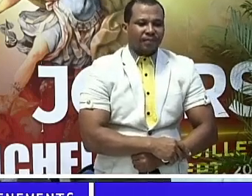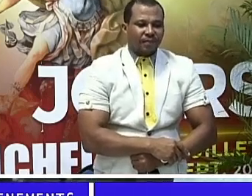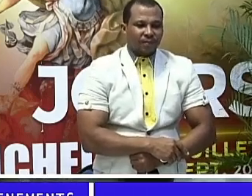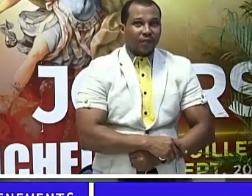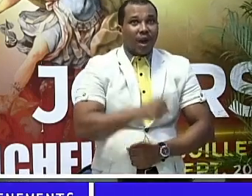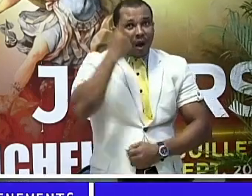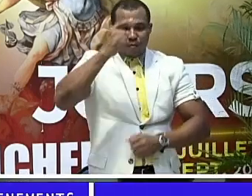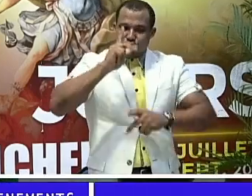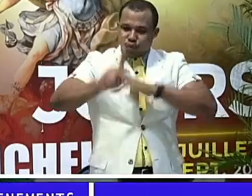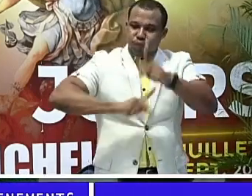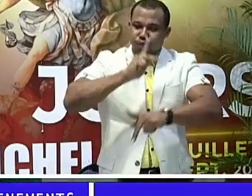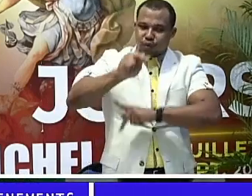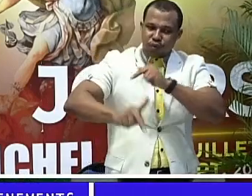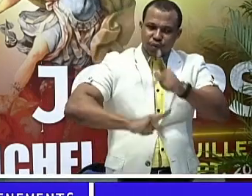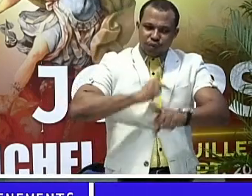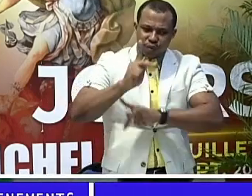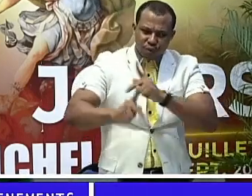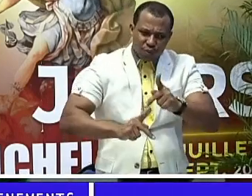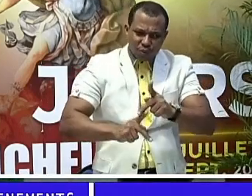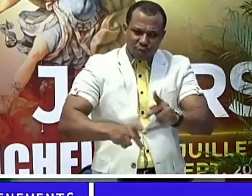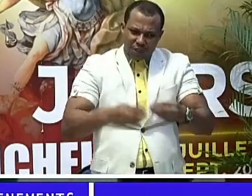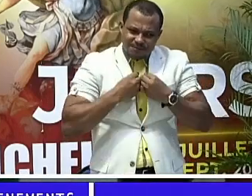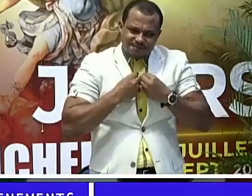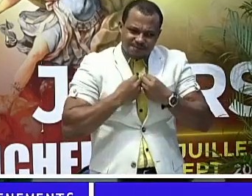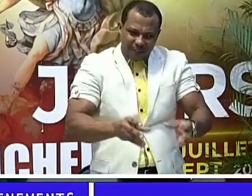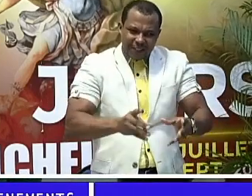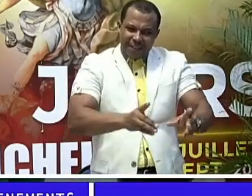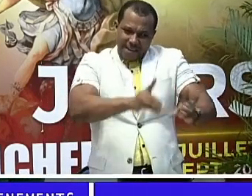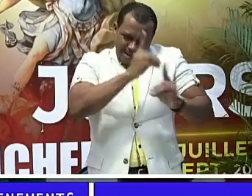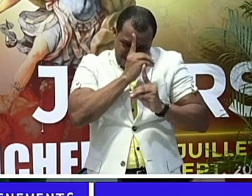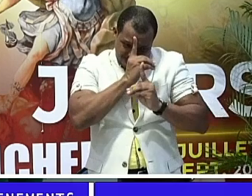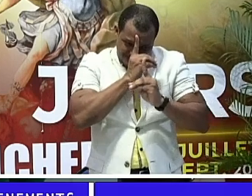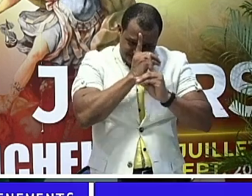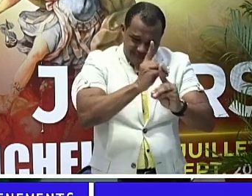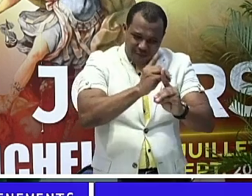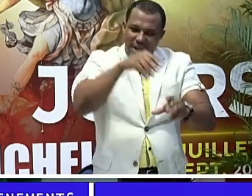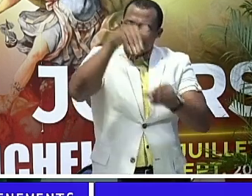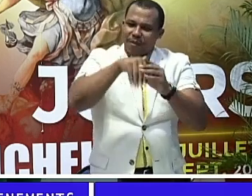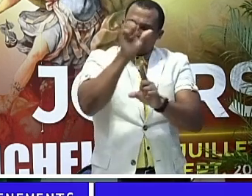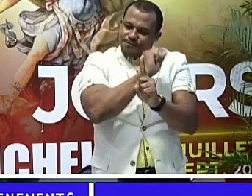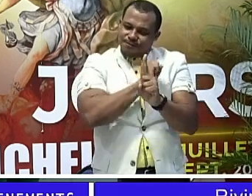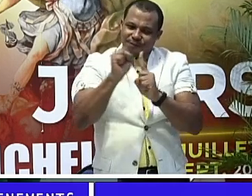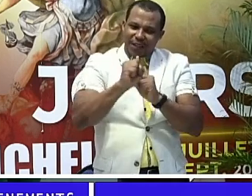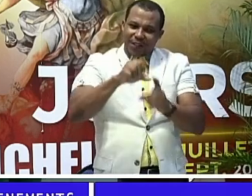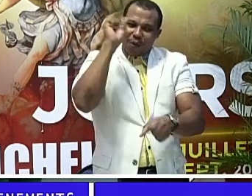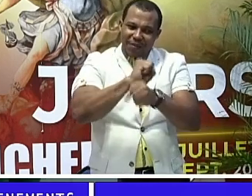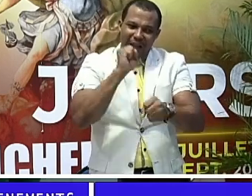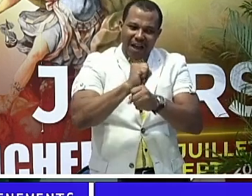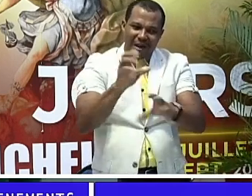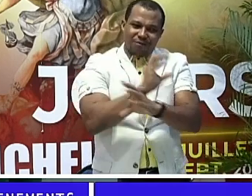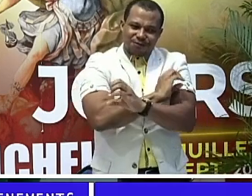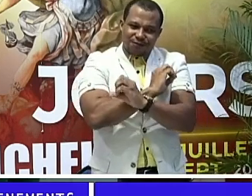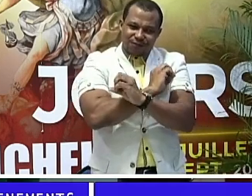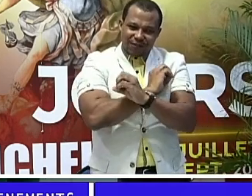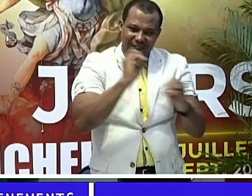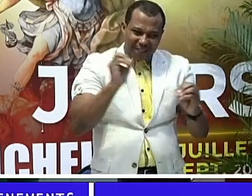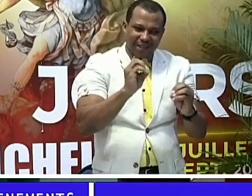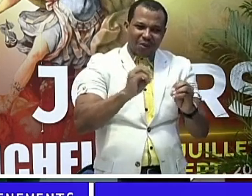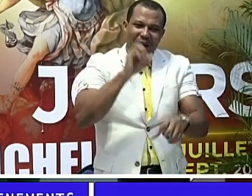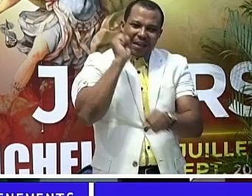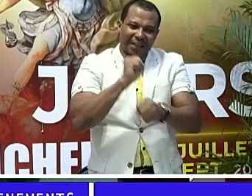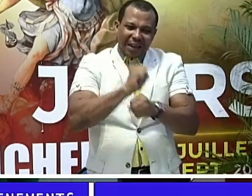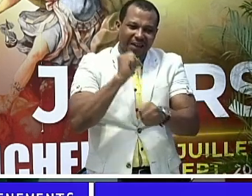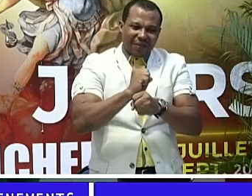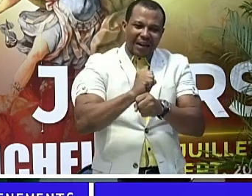Tous ceux et celles qui perdent leur dignité dans des situations de chômage, de travail mal